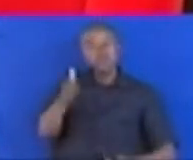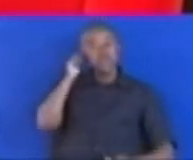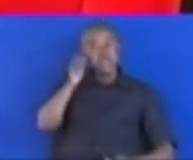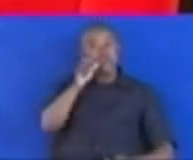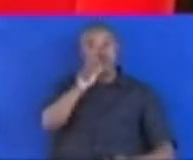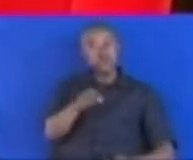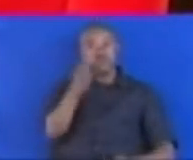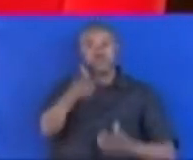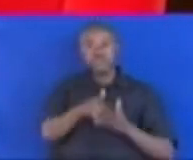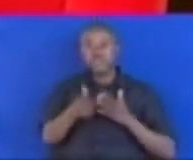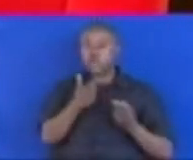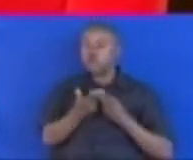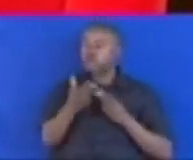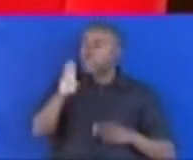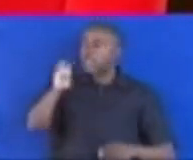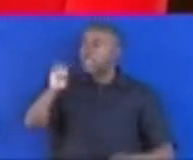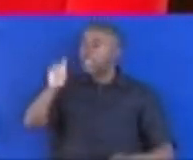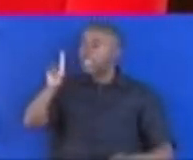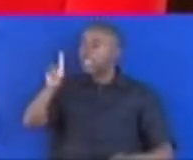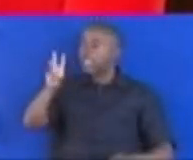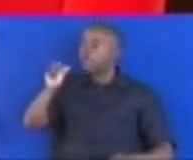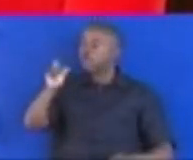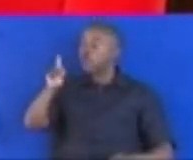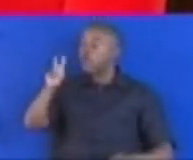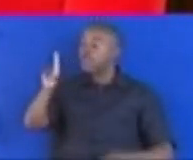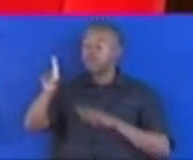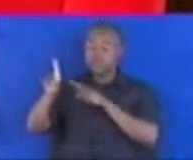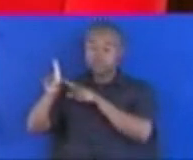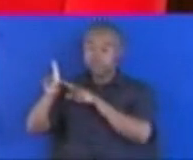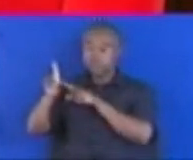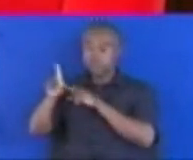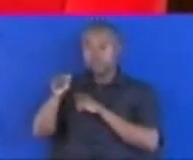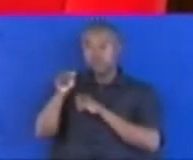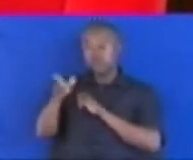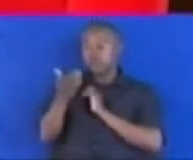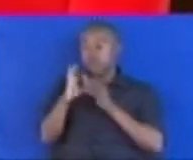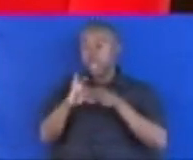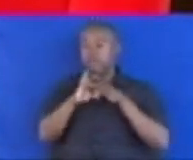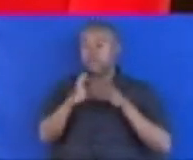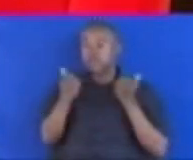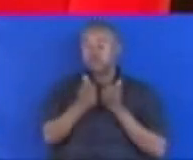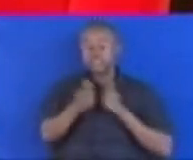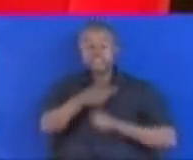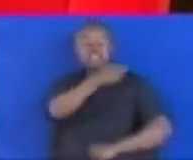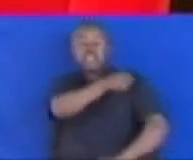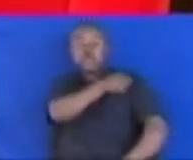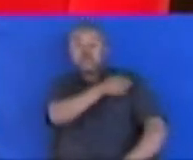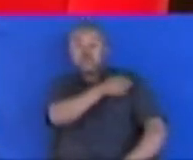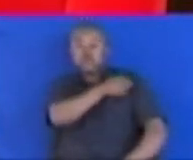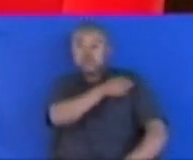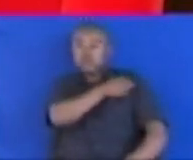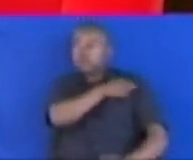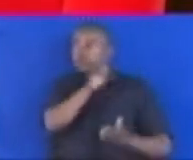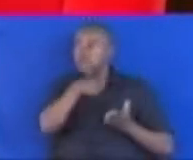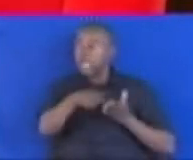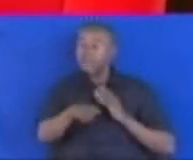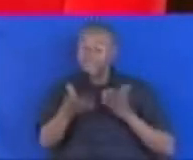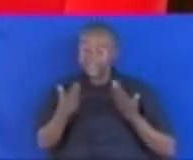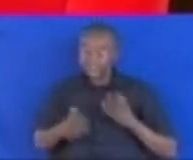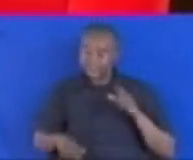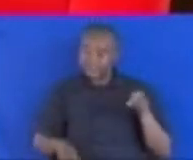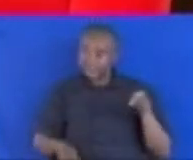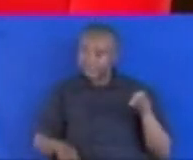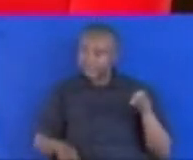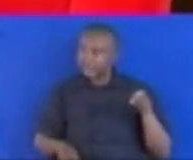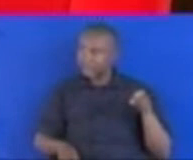Dr. Edward Fleming, ambaye ni kati ya watu walioshiriki kutengeneza mojawapo ya chanjo, alikuwa ameandika barua kwa rais wa Marekani,